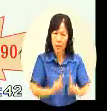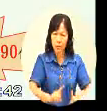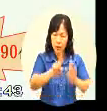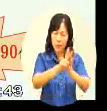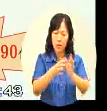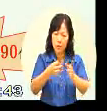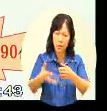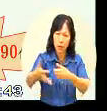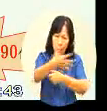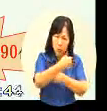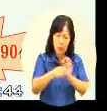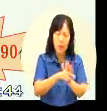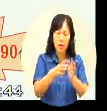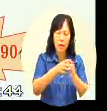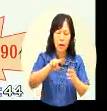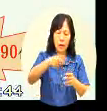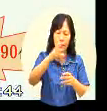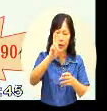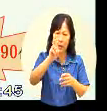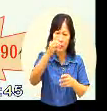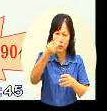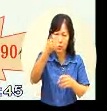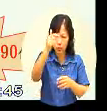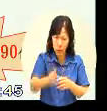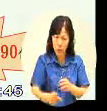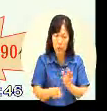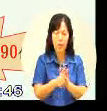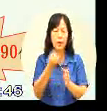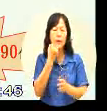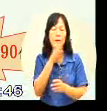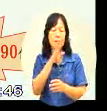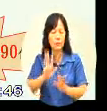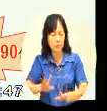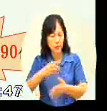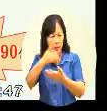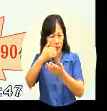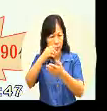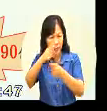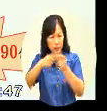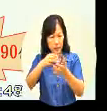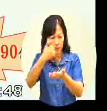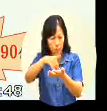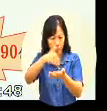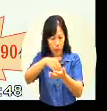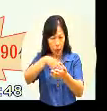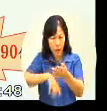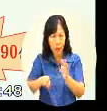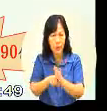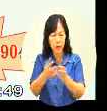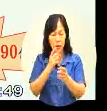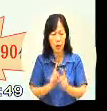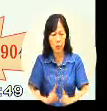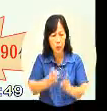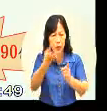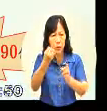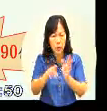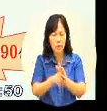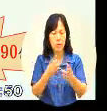理呢？129亿。但是呢我们编在今年的预算书里面呢涨幅多少呢？涨